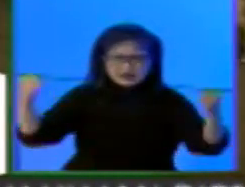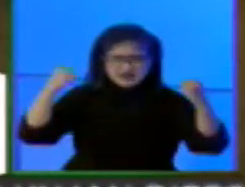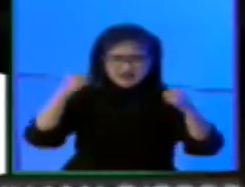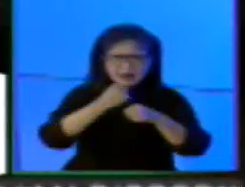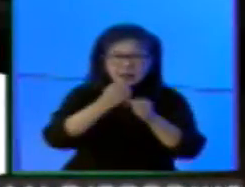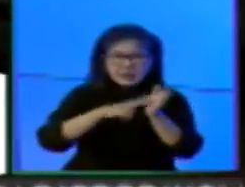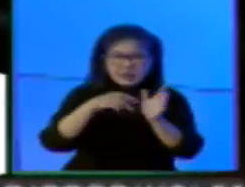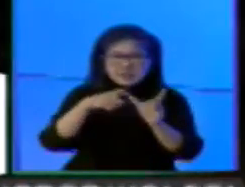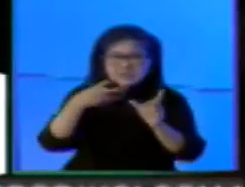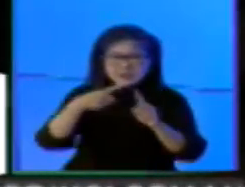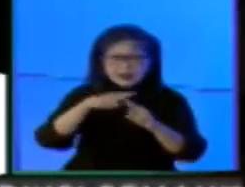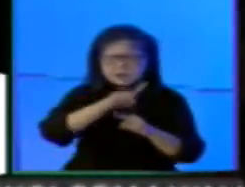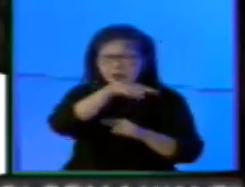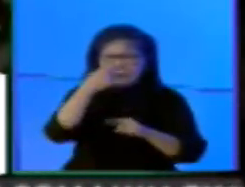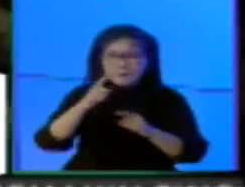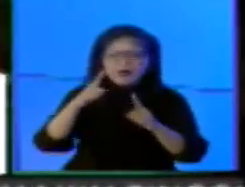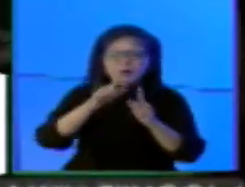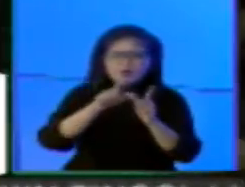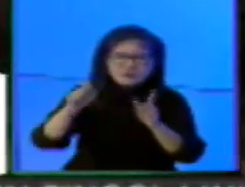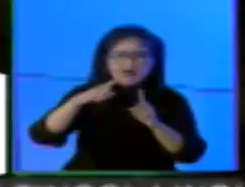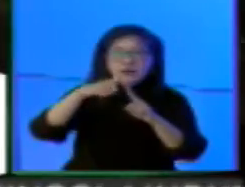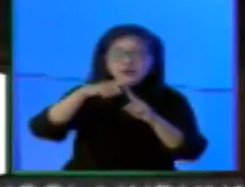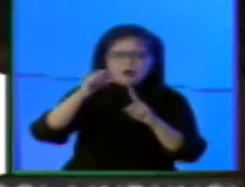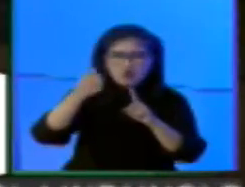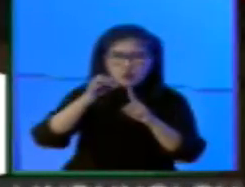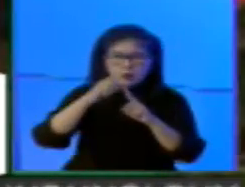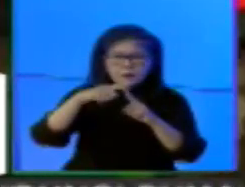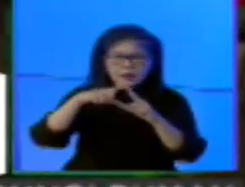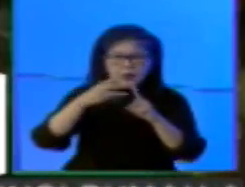hingga toilet portable. Rencananya distribusi bantuan akan terus